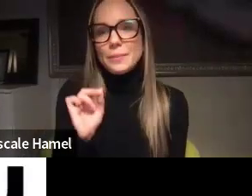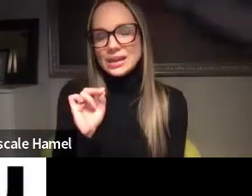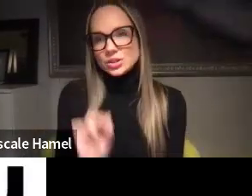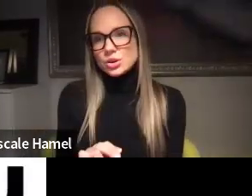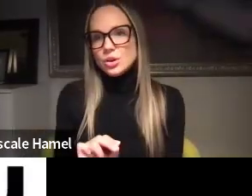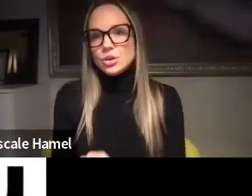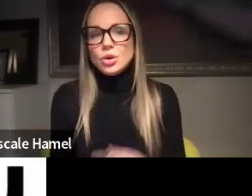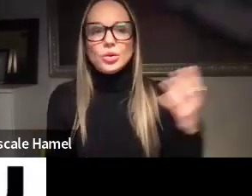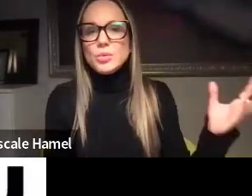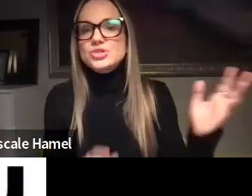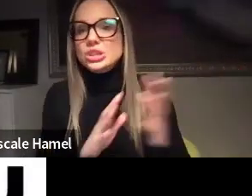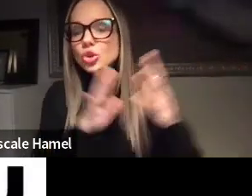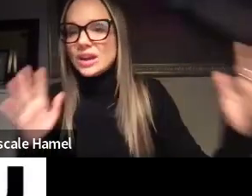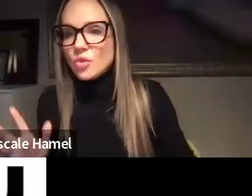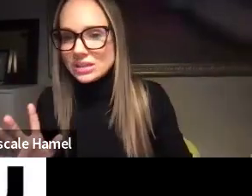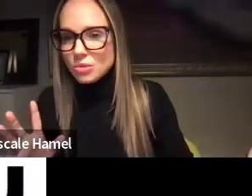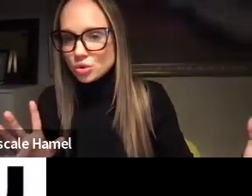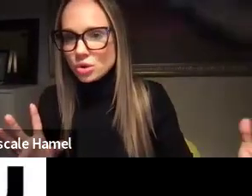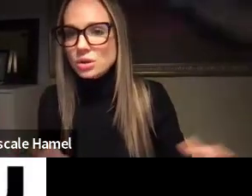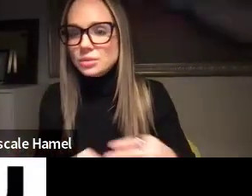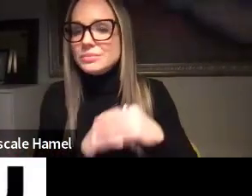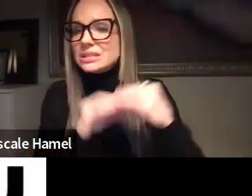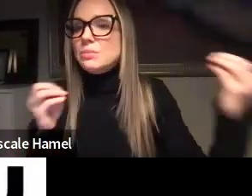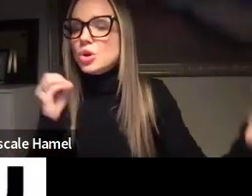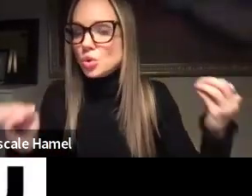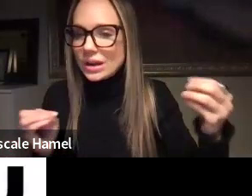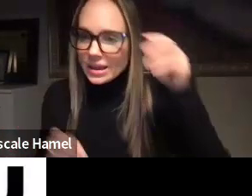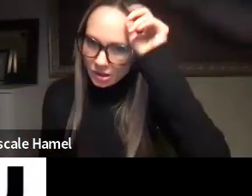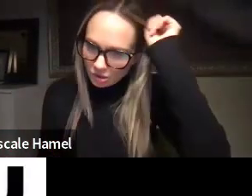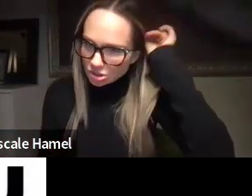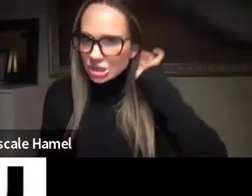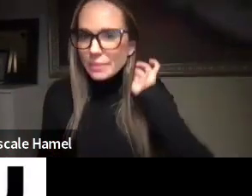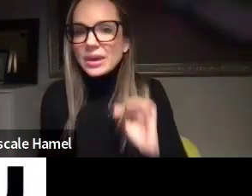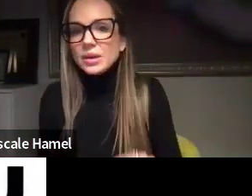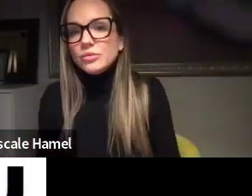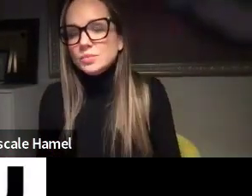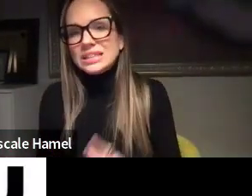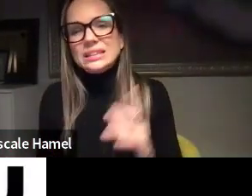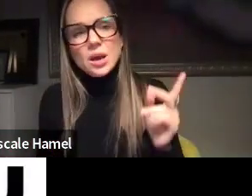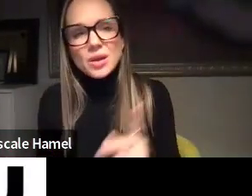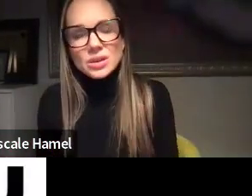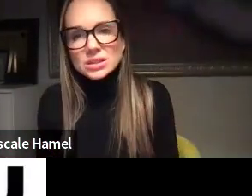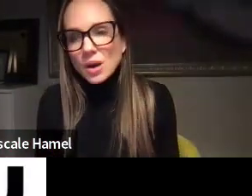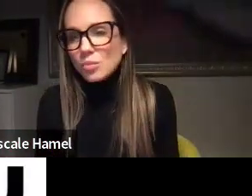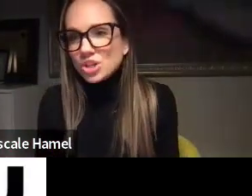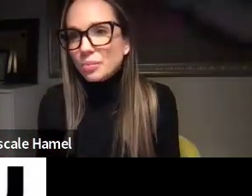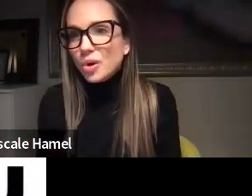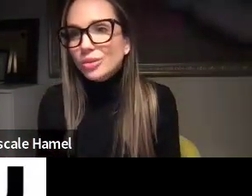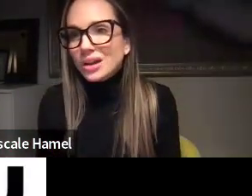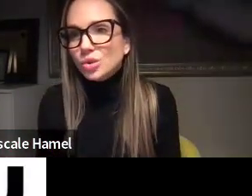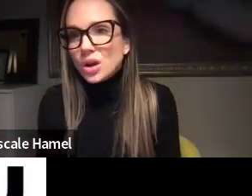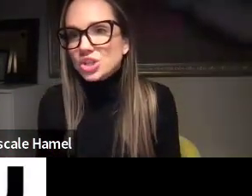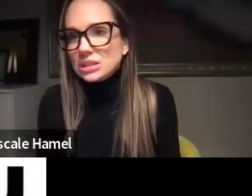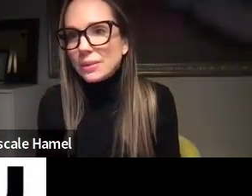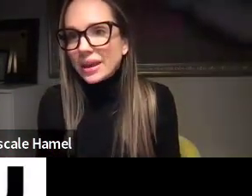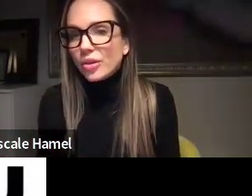Donc, après ça, on n'est pas obligé de tout avoir ces morceaux-là, là, mais c'est des morceaux clés que si jamais vous me dites, ah ben oui, tu sais quoi, moi, j'ai pas